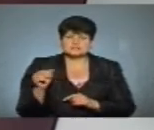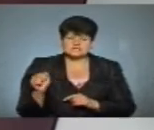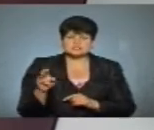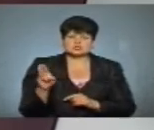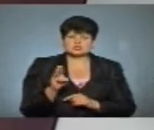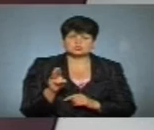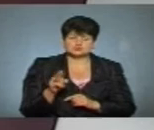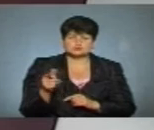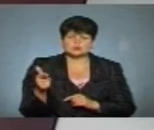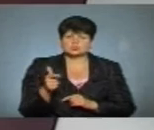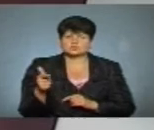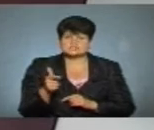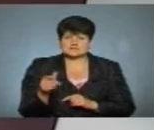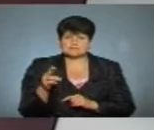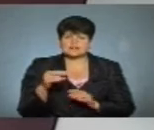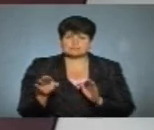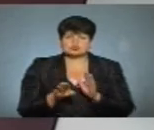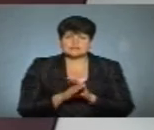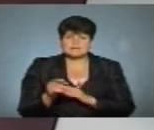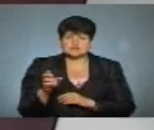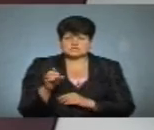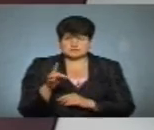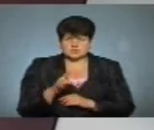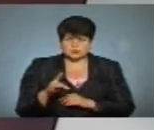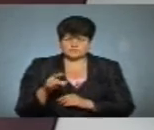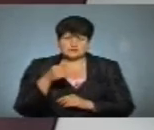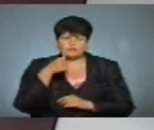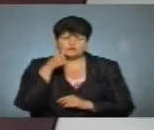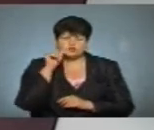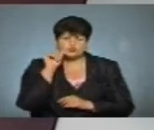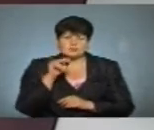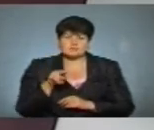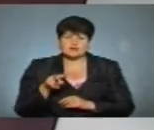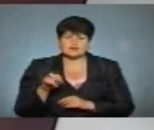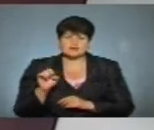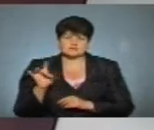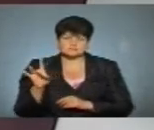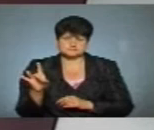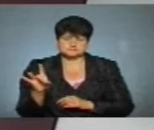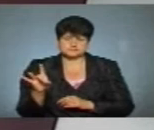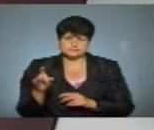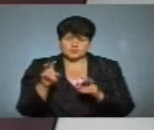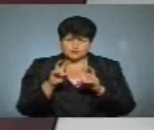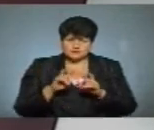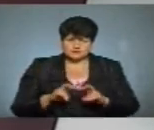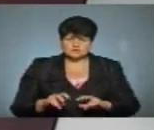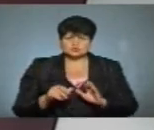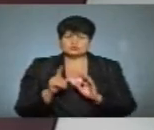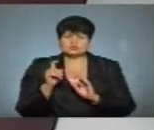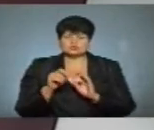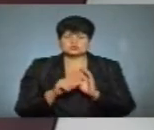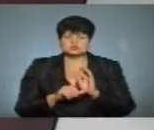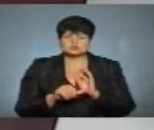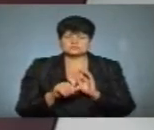Гусятинському, Підволочиському і Бережанському районах. Завчора методом полімеразно-ланцюгової реакції обстежили 153